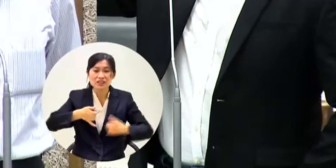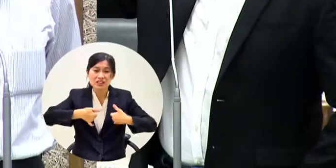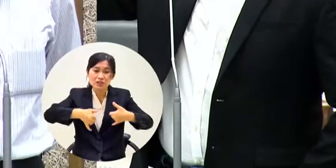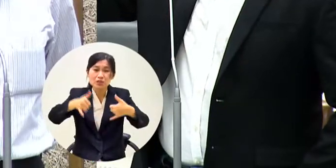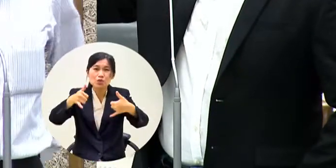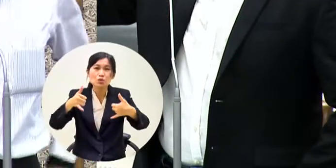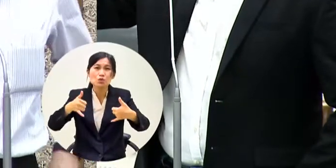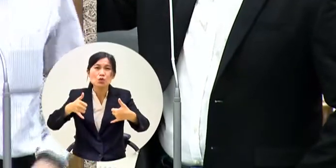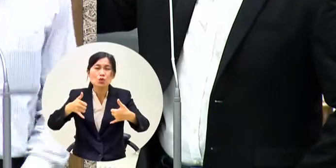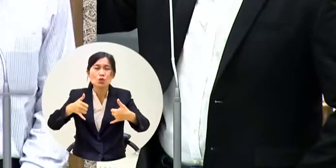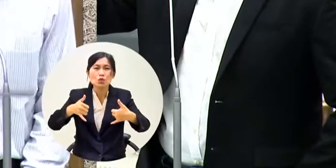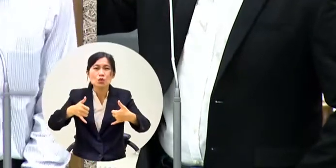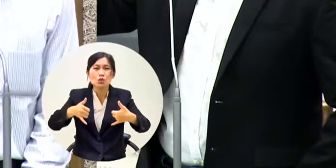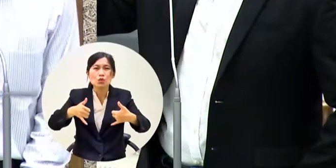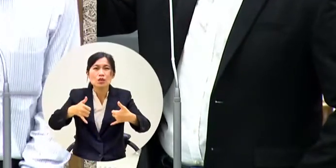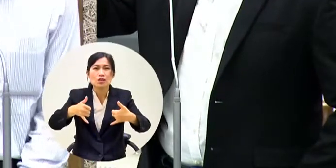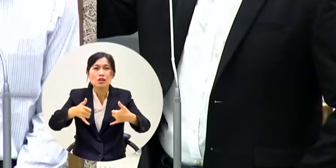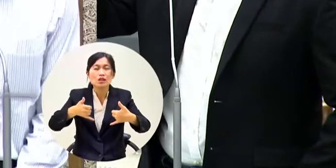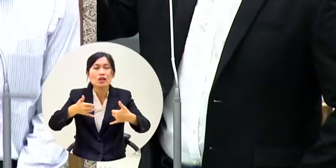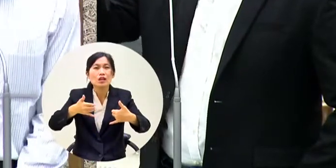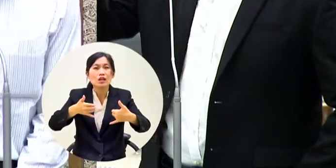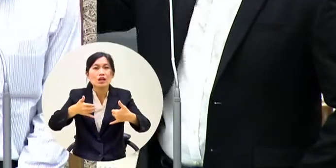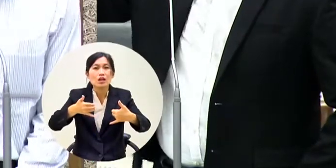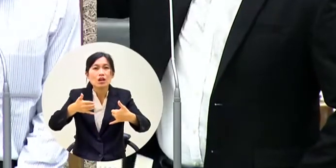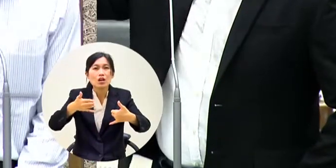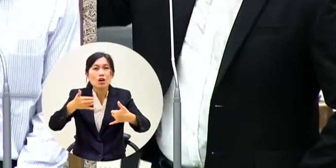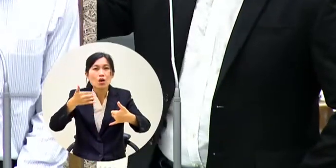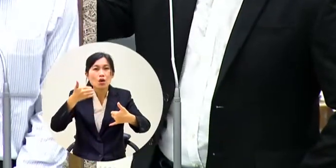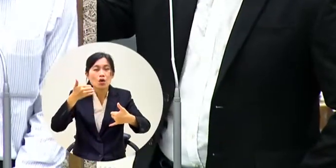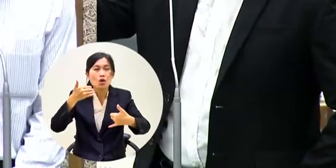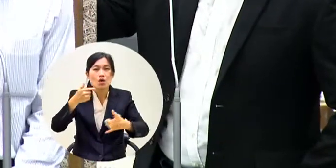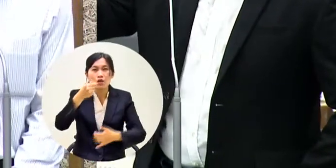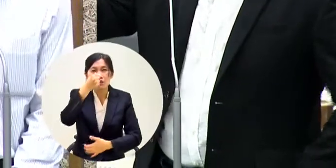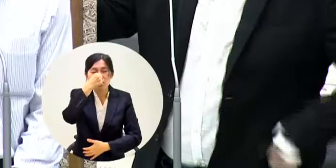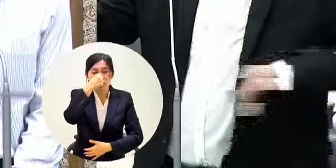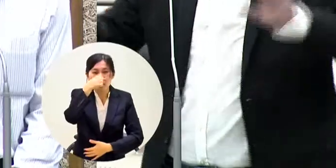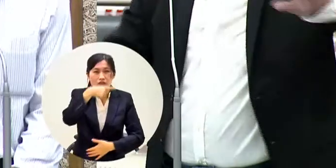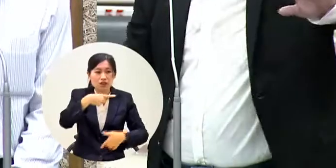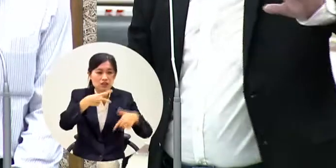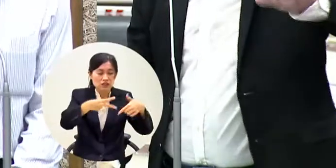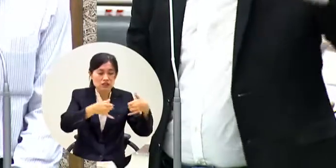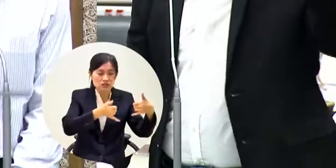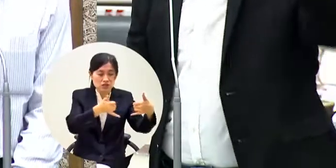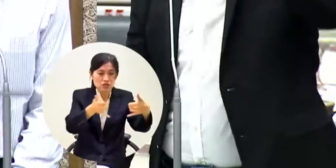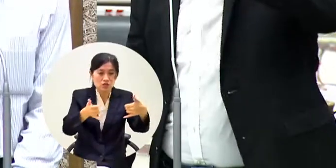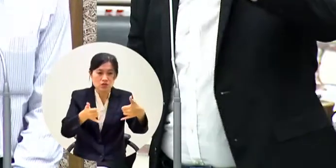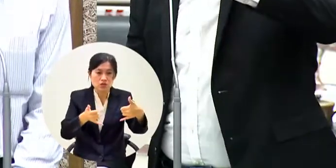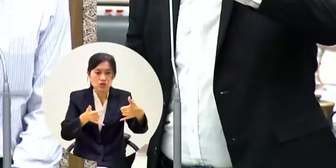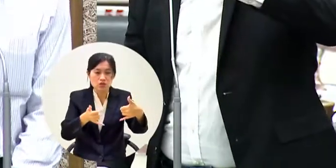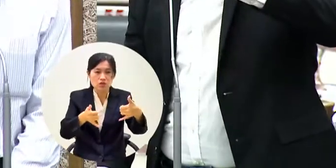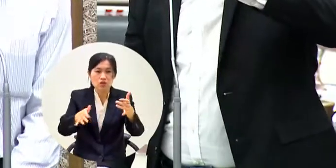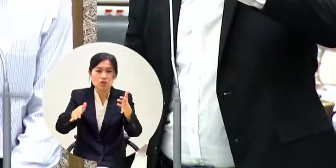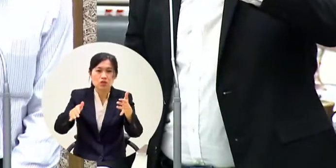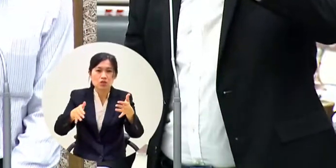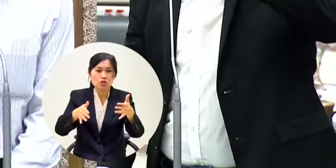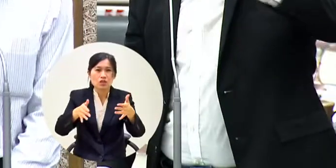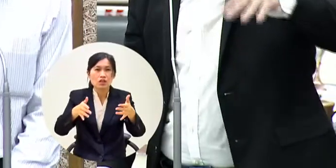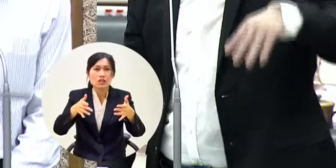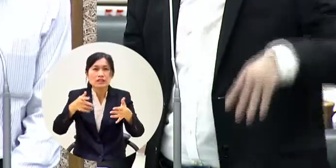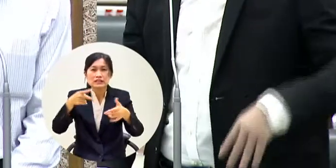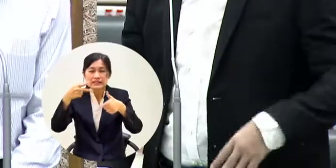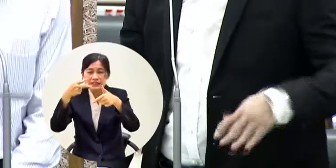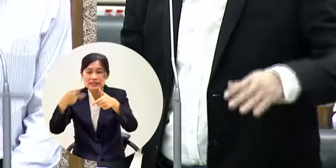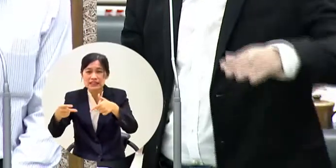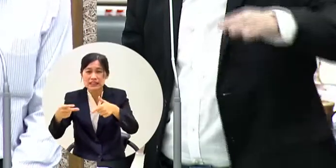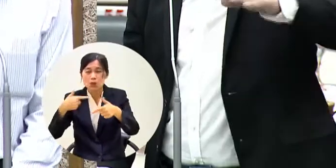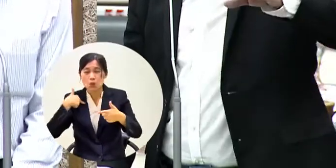啊，伫安尼，你若对红英路这边入去。倒手边嘛，金龙桥过嘛，啊，遐面